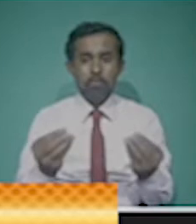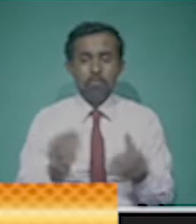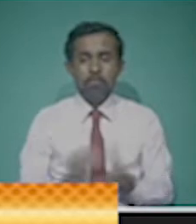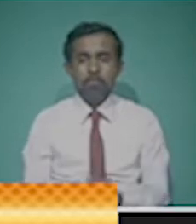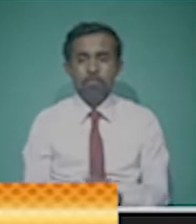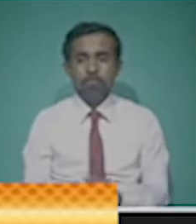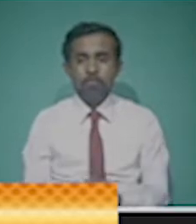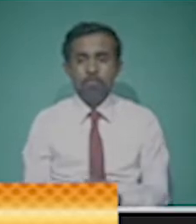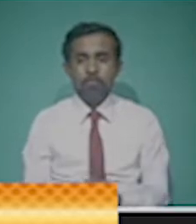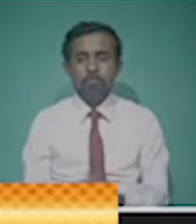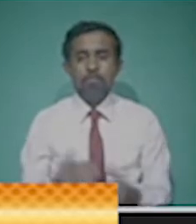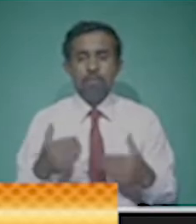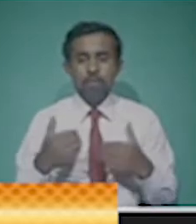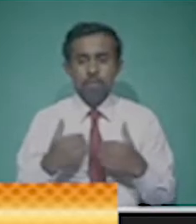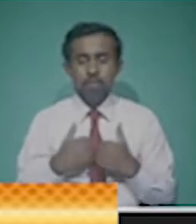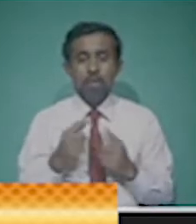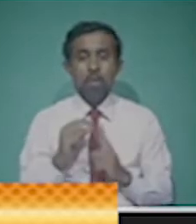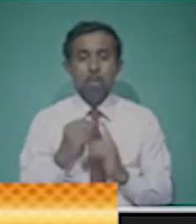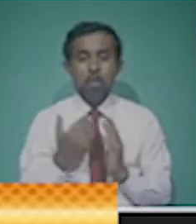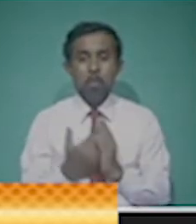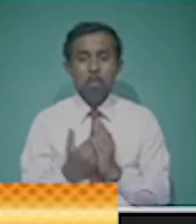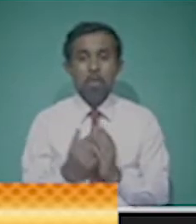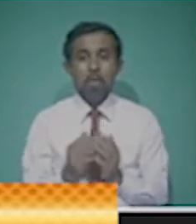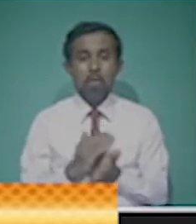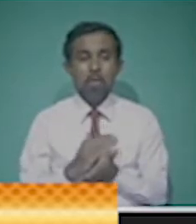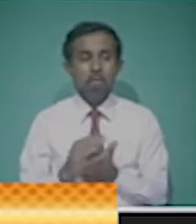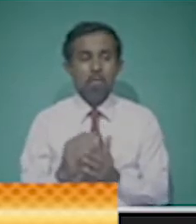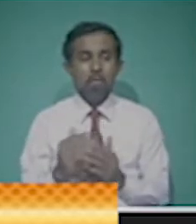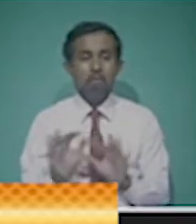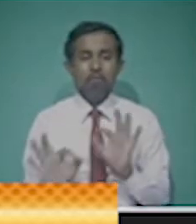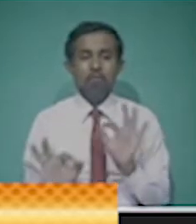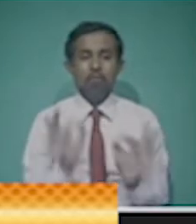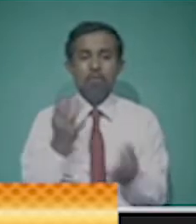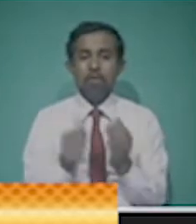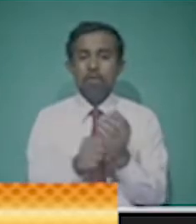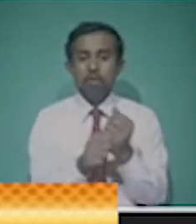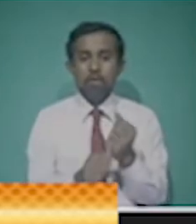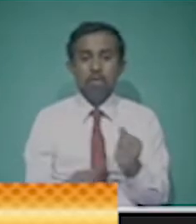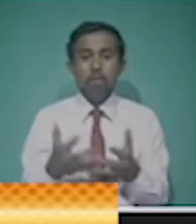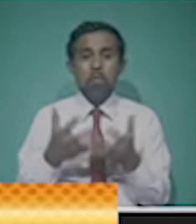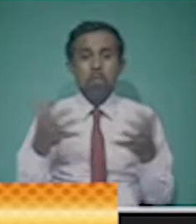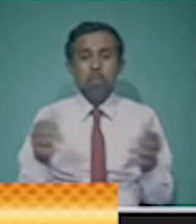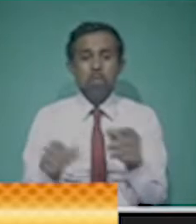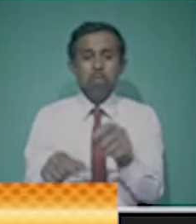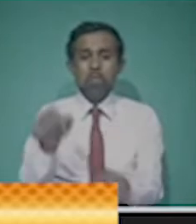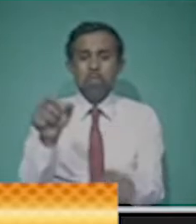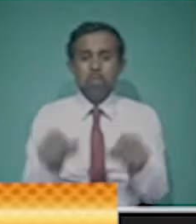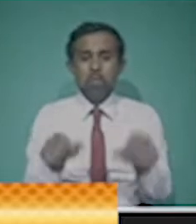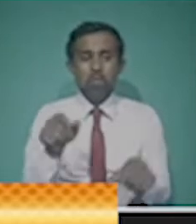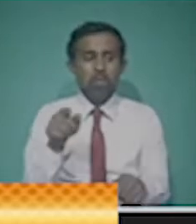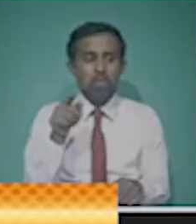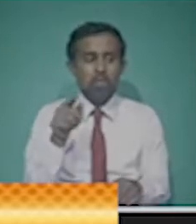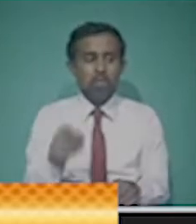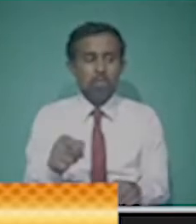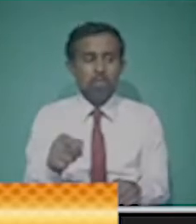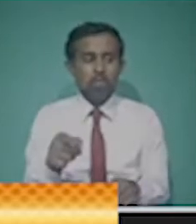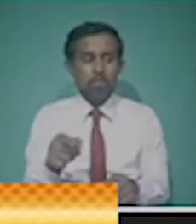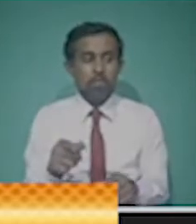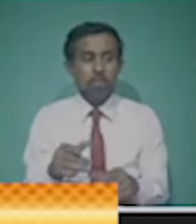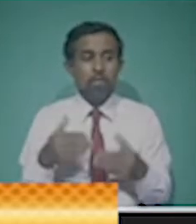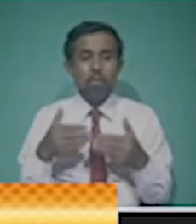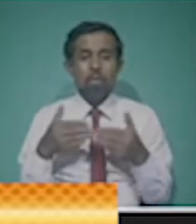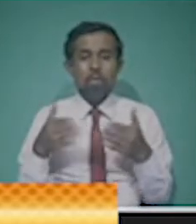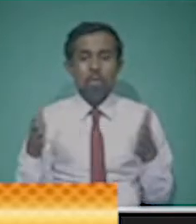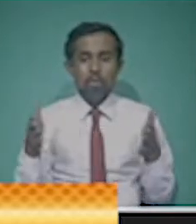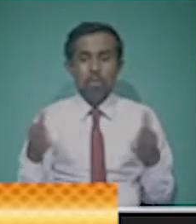வேண்டும் என்று நான் கேட்டுக்கொள்கிறேன். ஏனென்றால் இதற்கு முன்பே அரசாங்கம் முன்னெடுத்த அனைத்து நிவாரண திட்டங்களிலும் பெருந்தோட்ட தொழிலாளர்கள் புறந்தள்ளப்பட்டார்கள். குறிப்பாக